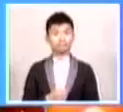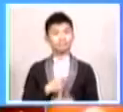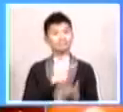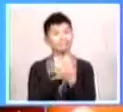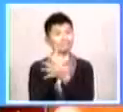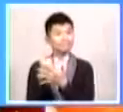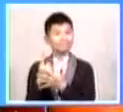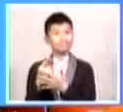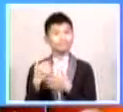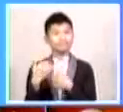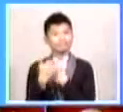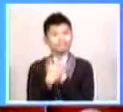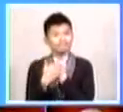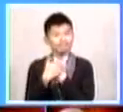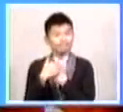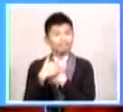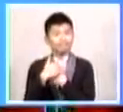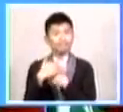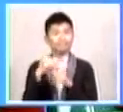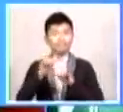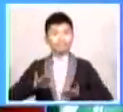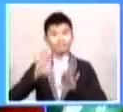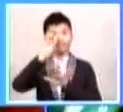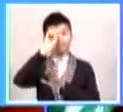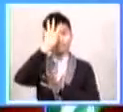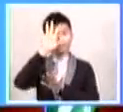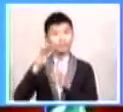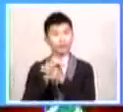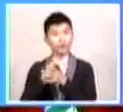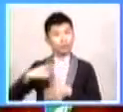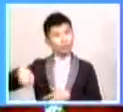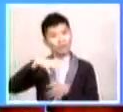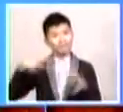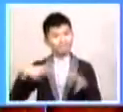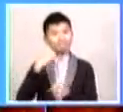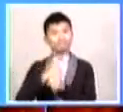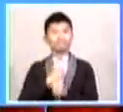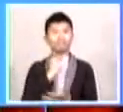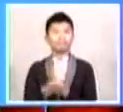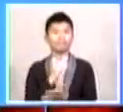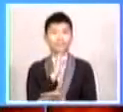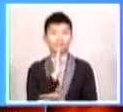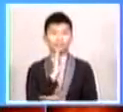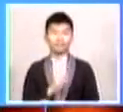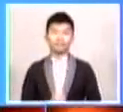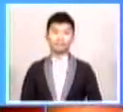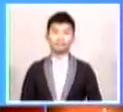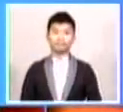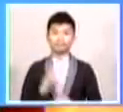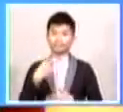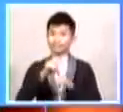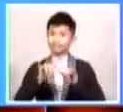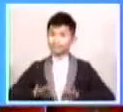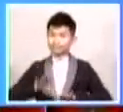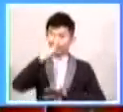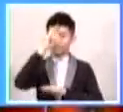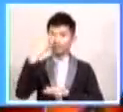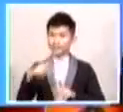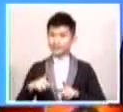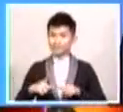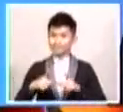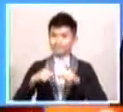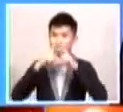惜民进党的朋友，我们一起做到了。当然，民进党的再起